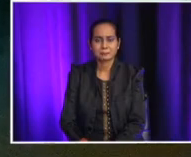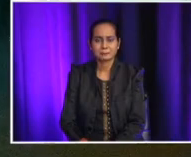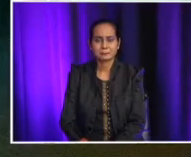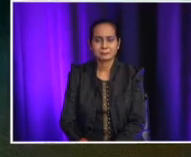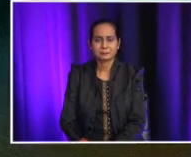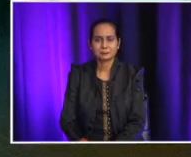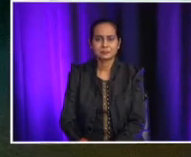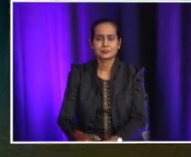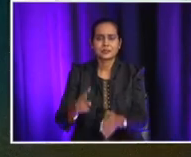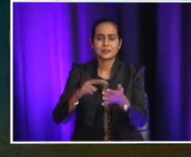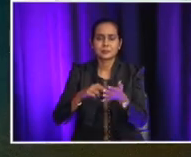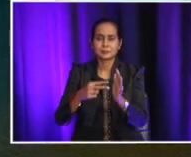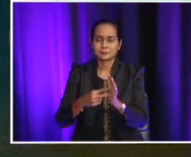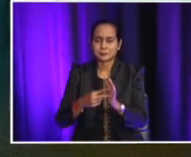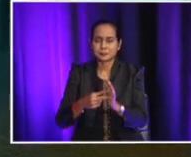menjadi